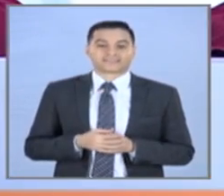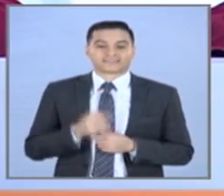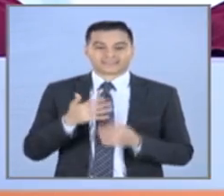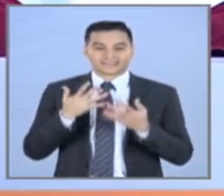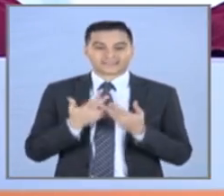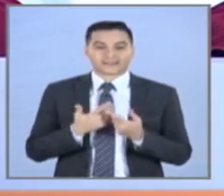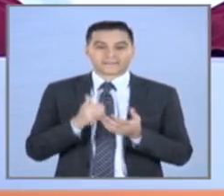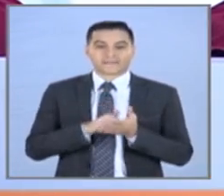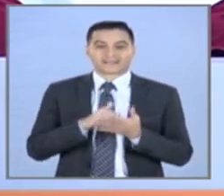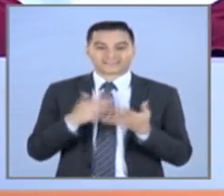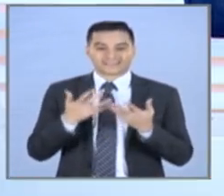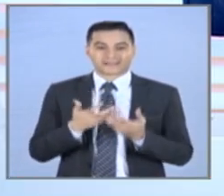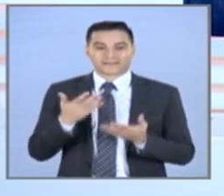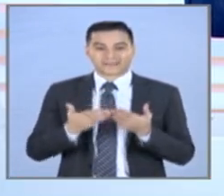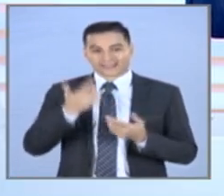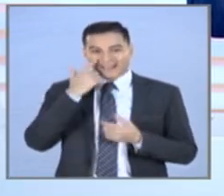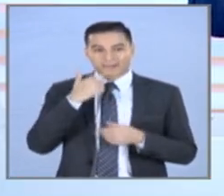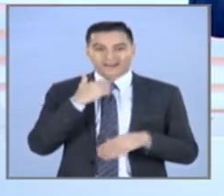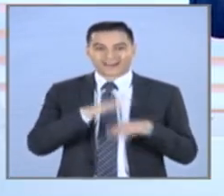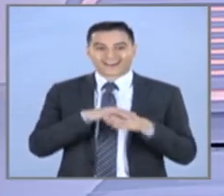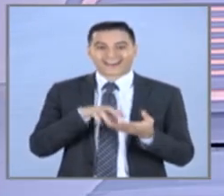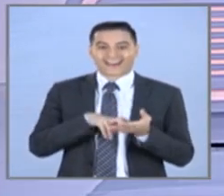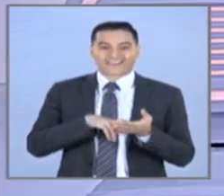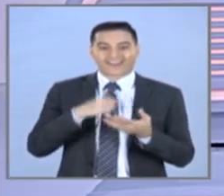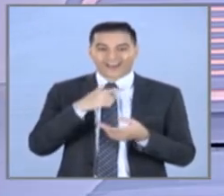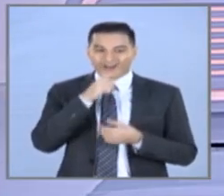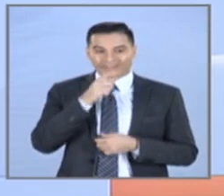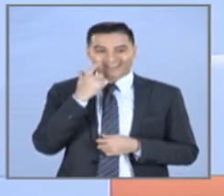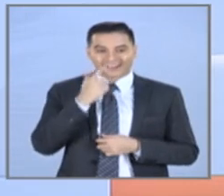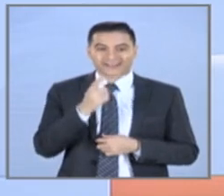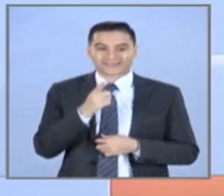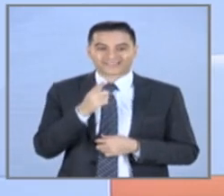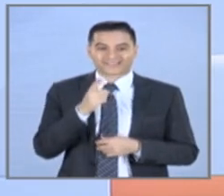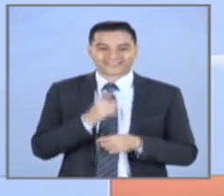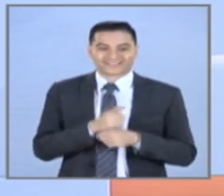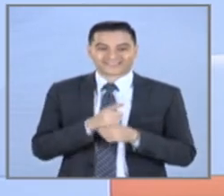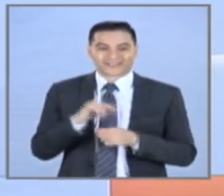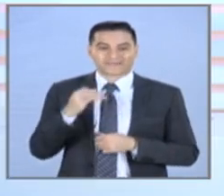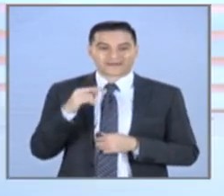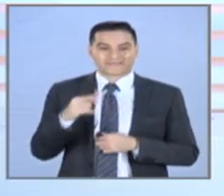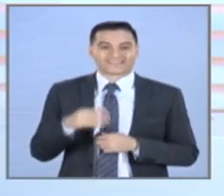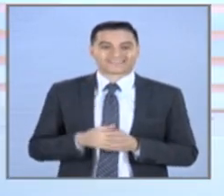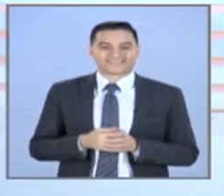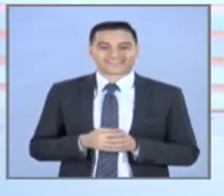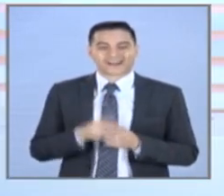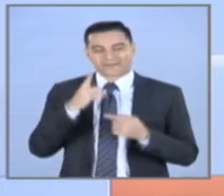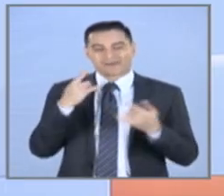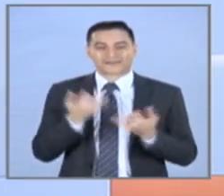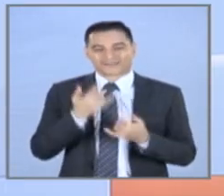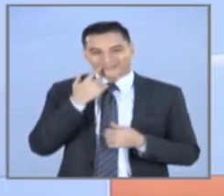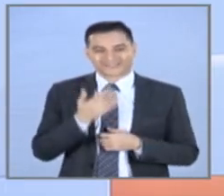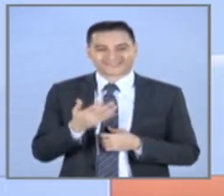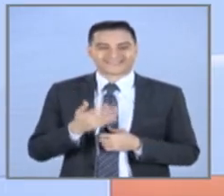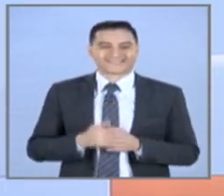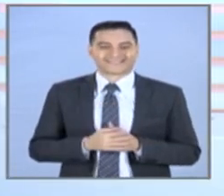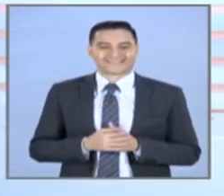حسابات البيت؟ يعني انا كده قلقت. انا قلقت. انا كمان. وانت كمان قلقت. ربنا يستر. انا اللي خلي